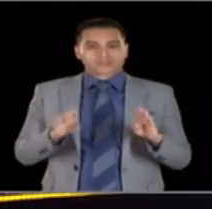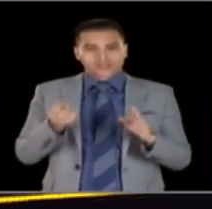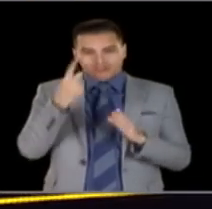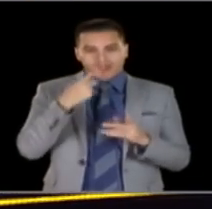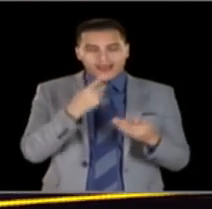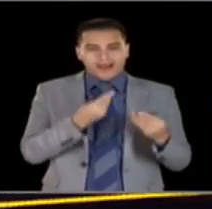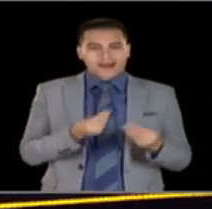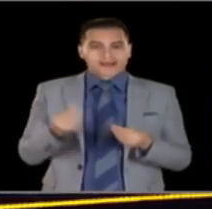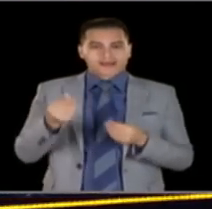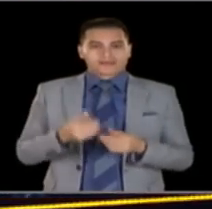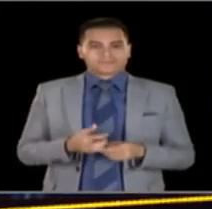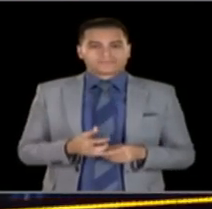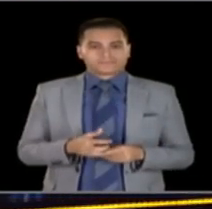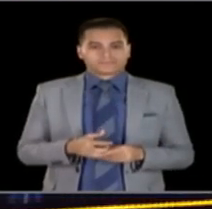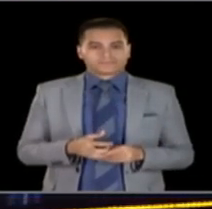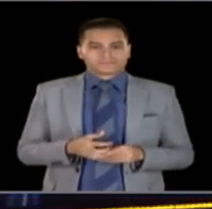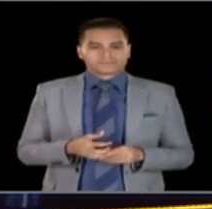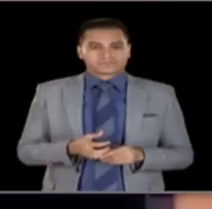شعرية.